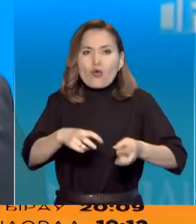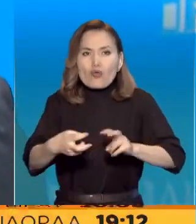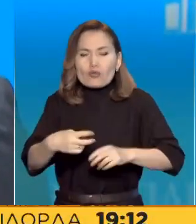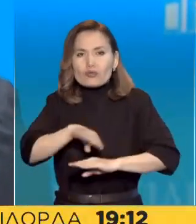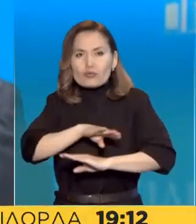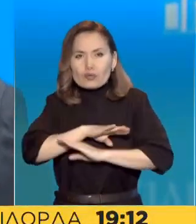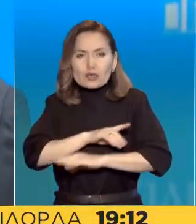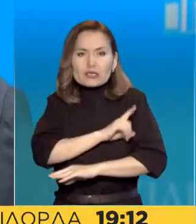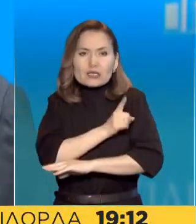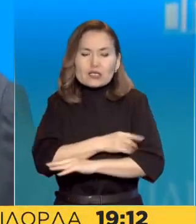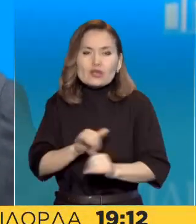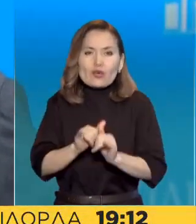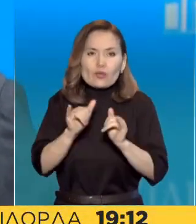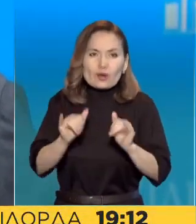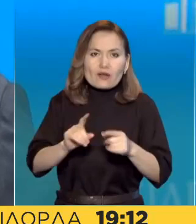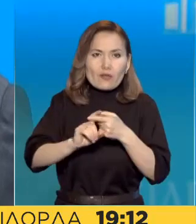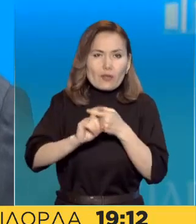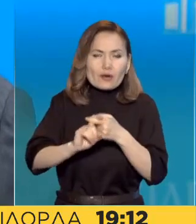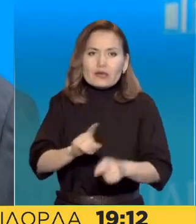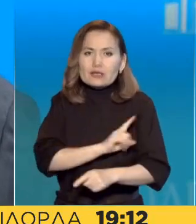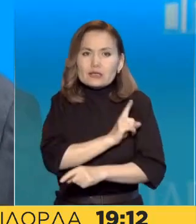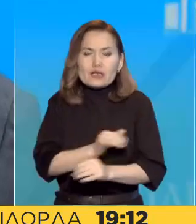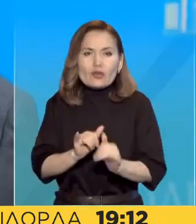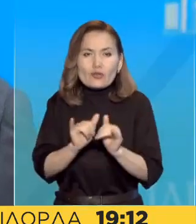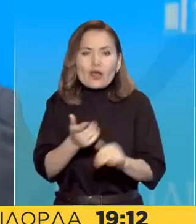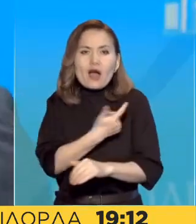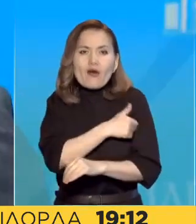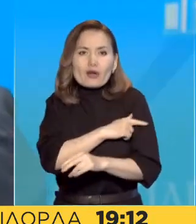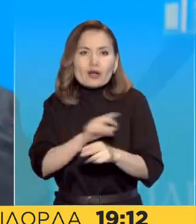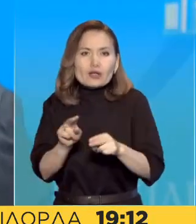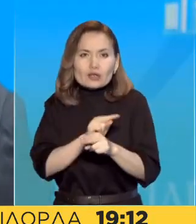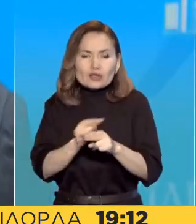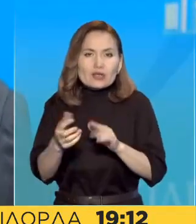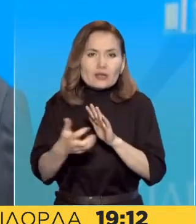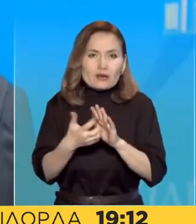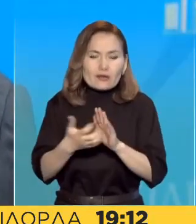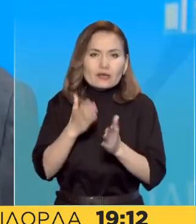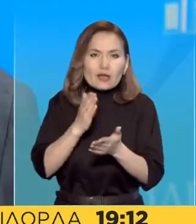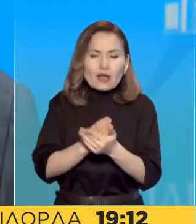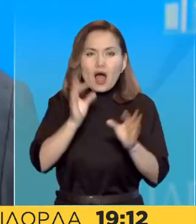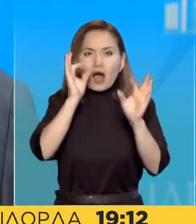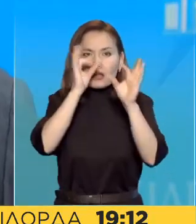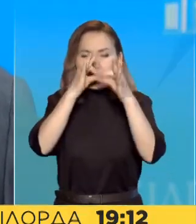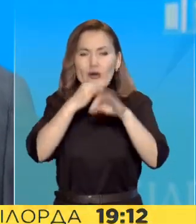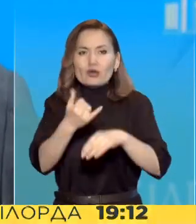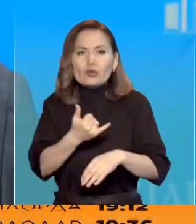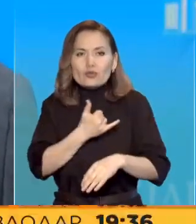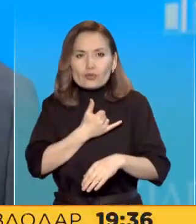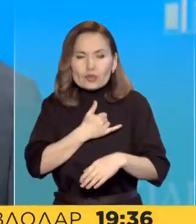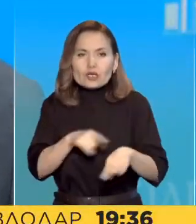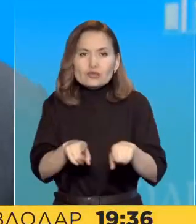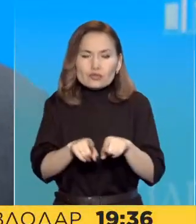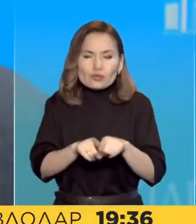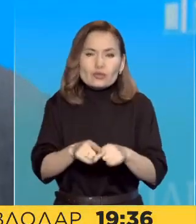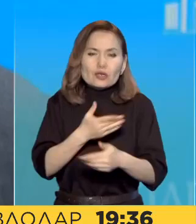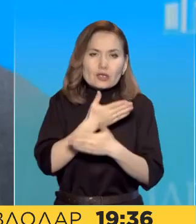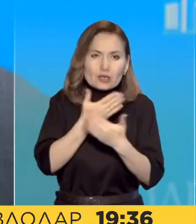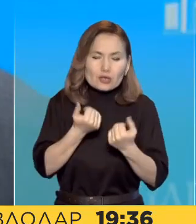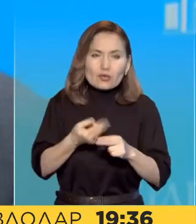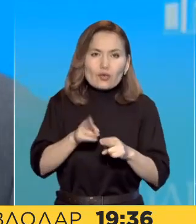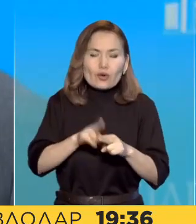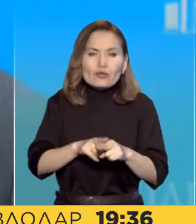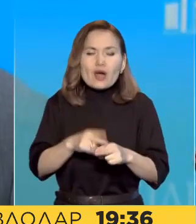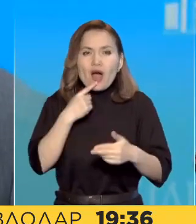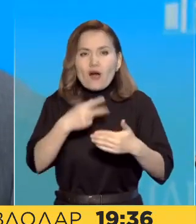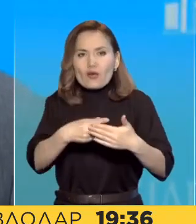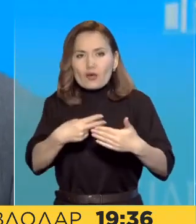со жергілікті жердегі біздің вет мамандардың жоқтығынан, жердегі вет лабораторияның жоқтығынан, дер кезінде жаңағы оның қанын